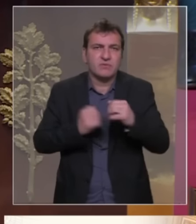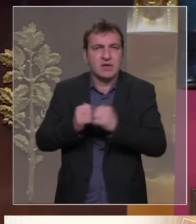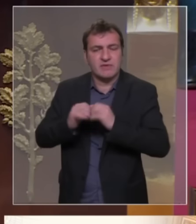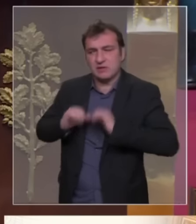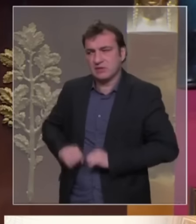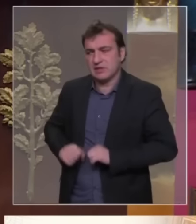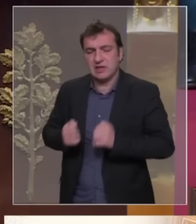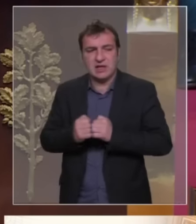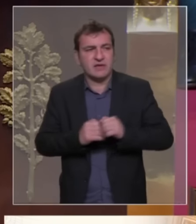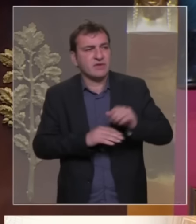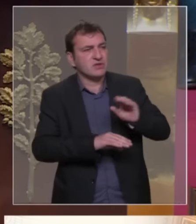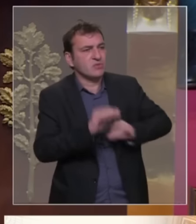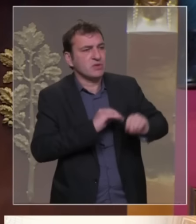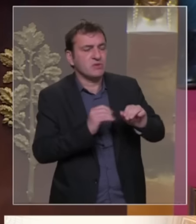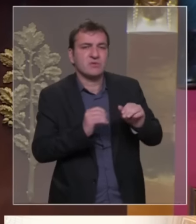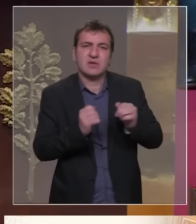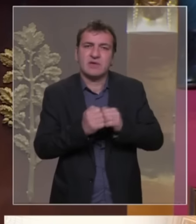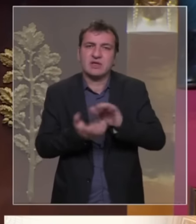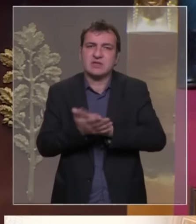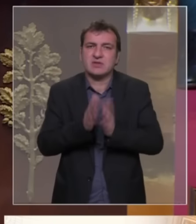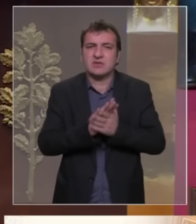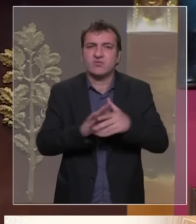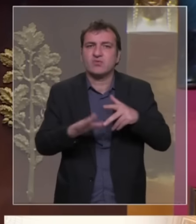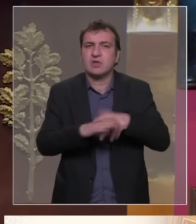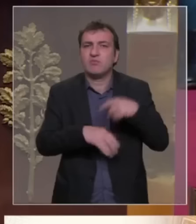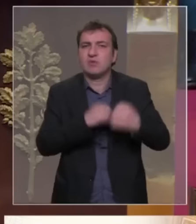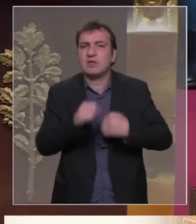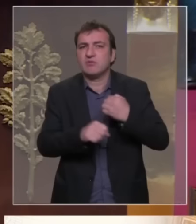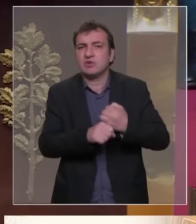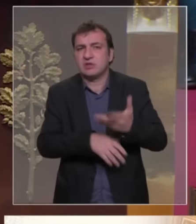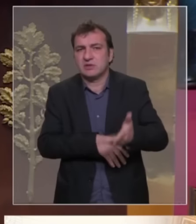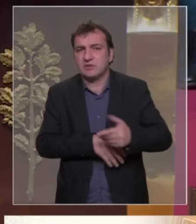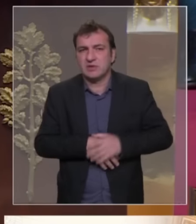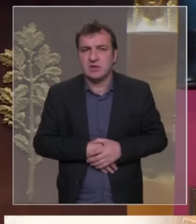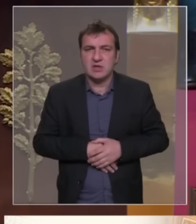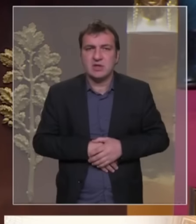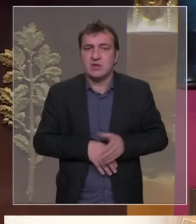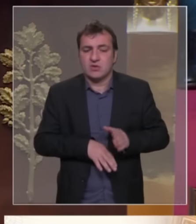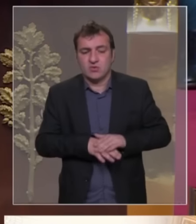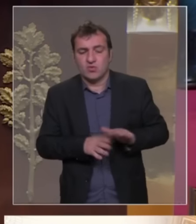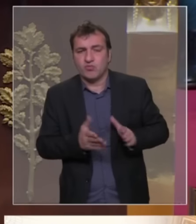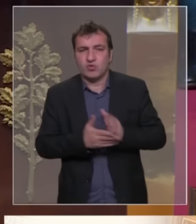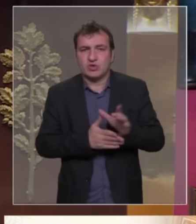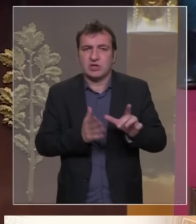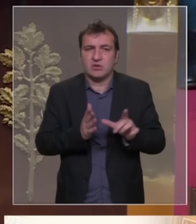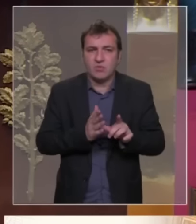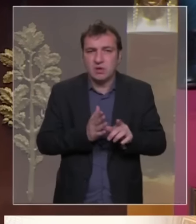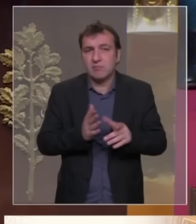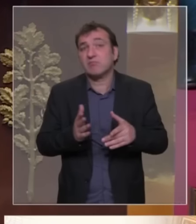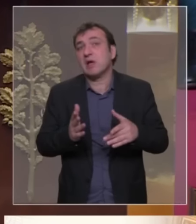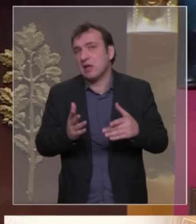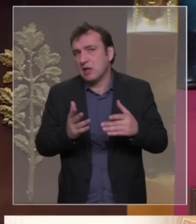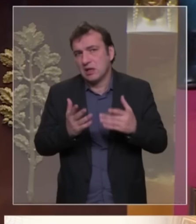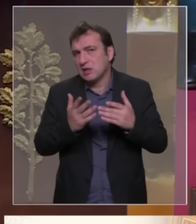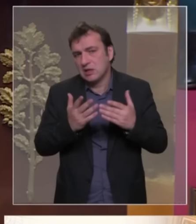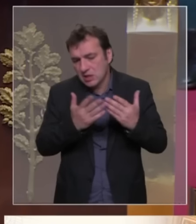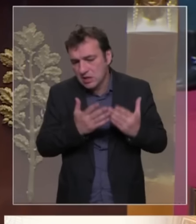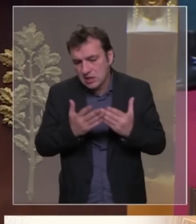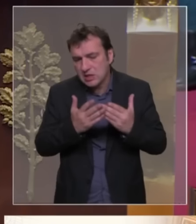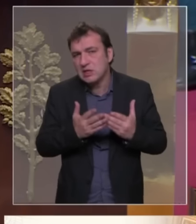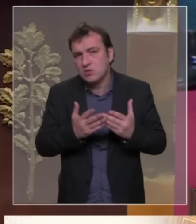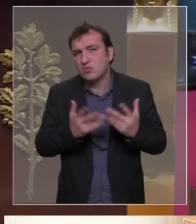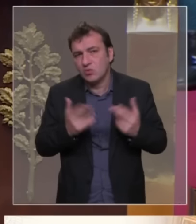soignants et les associations en début d'année prochaine sur le projet de loi dont l'examen a été interrompu par la dissolution.